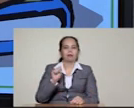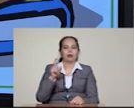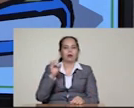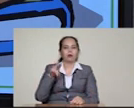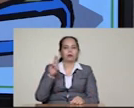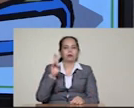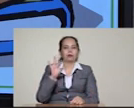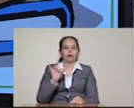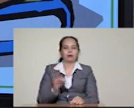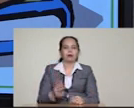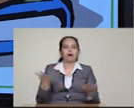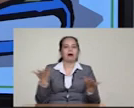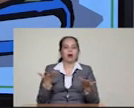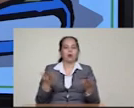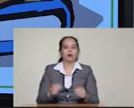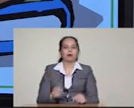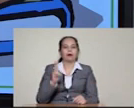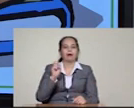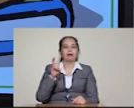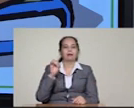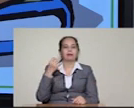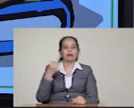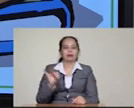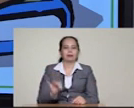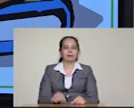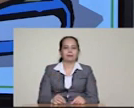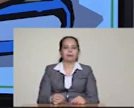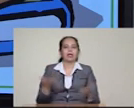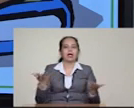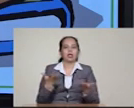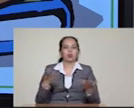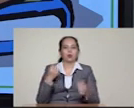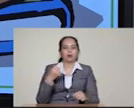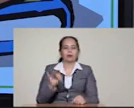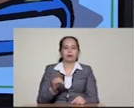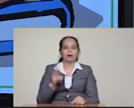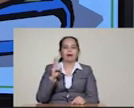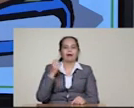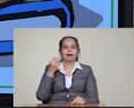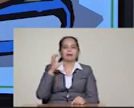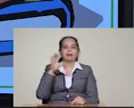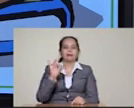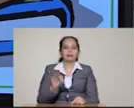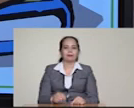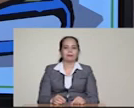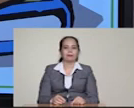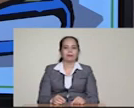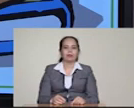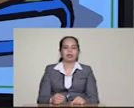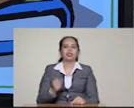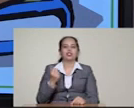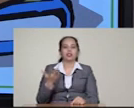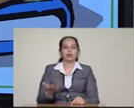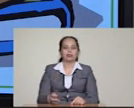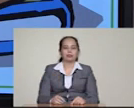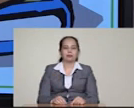Находки. Какой? Кандай. Который? Кайсы. Нечанчи.